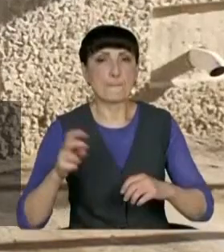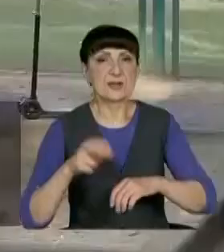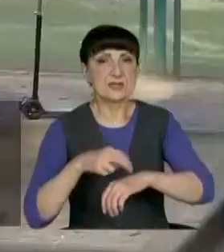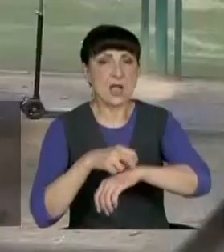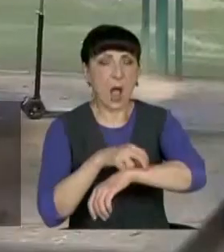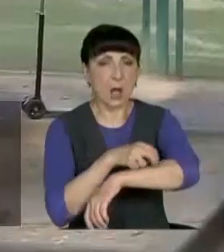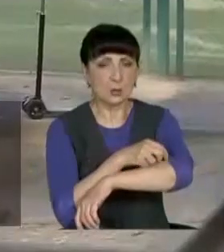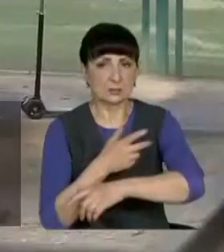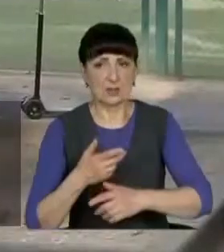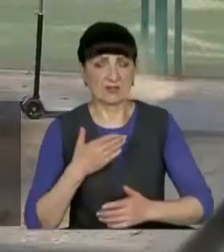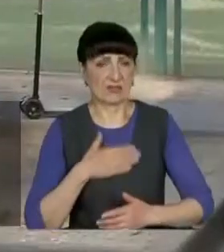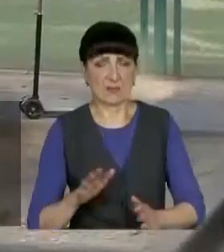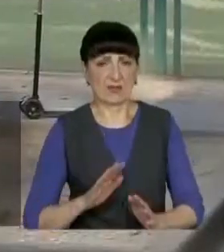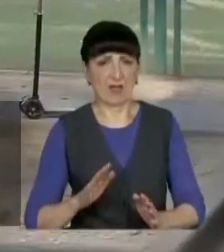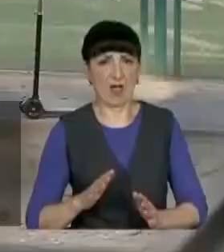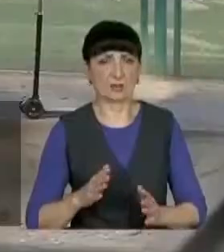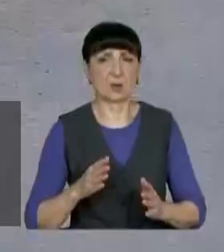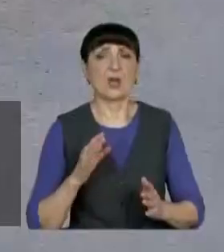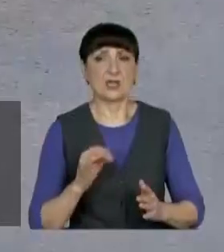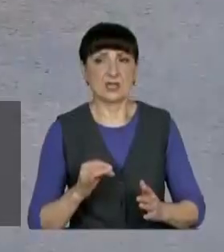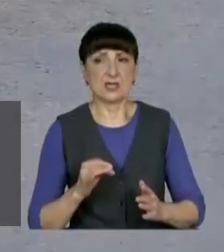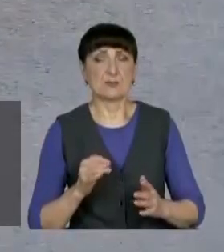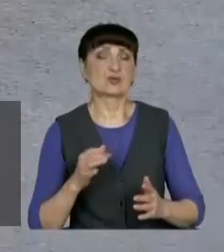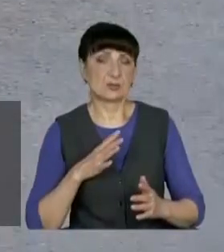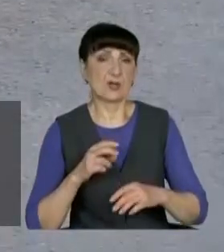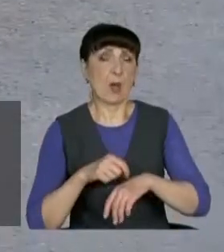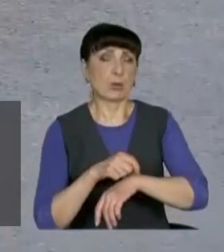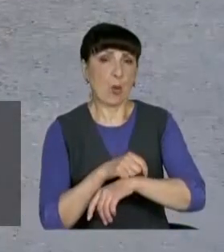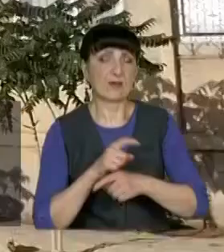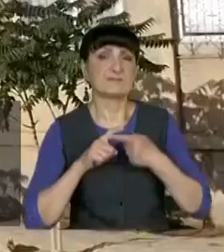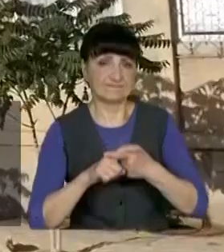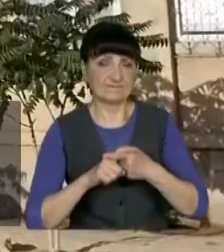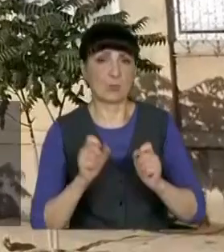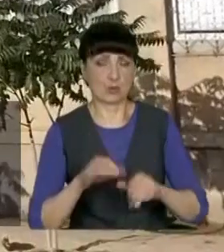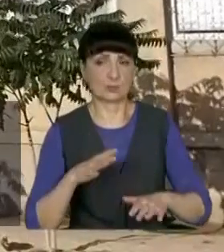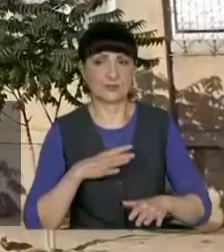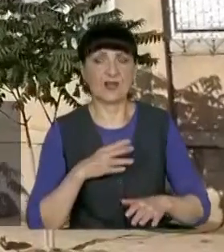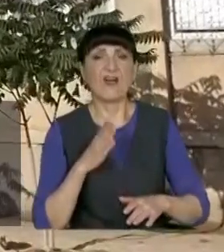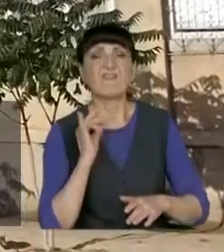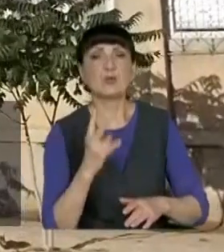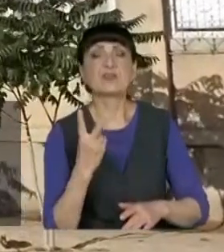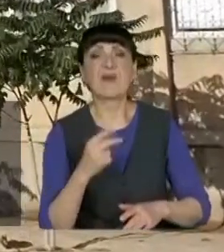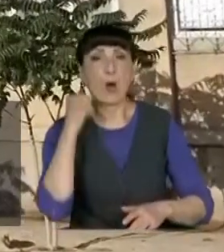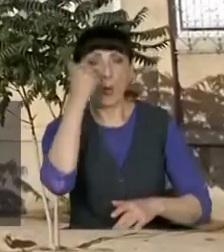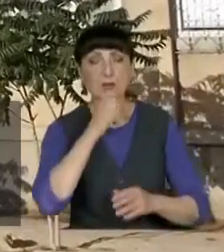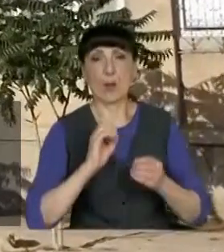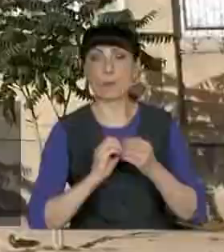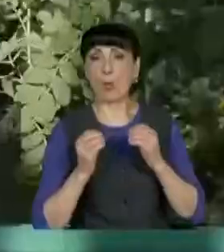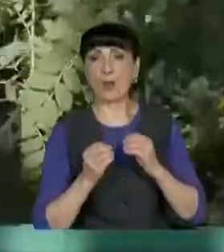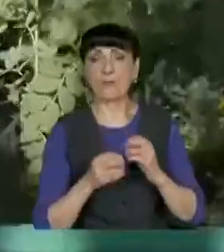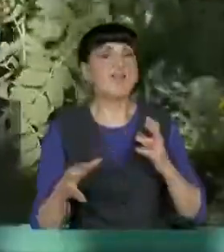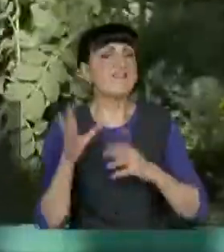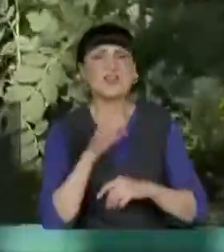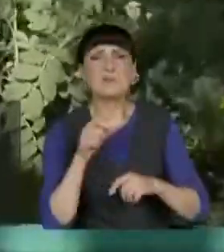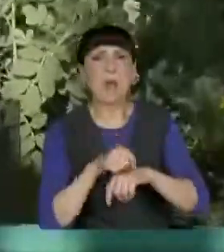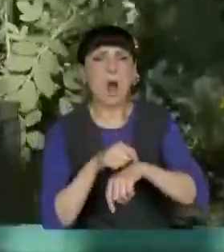то есть это достаточно неприятно, ну и как бы, скорее всего, блохи-разносчики тоже чего-то. Внуку 2 года, проблемы весь